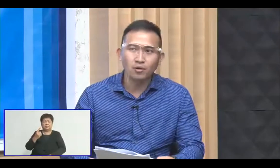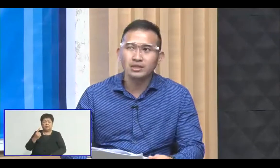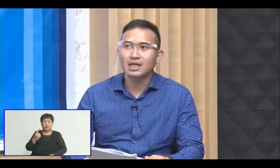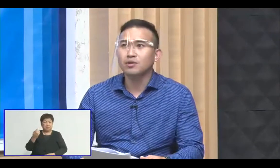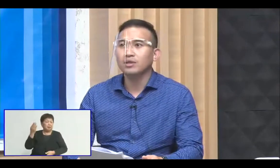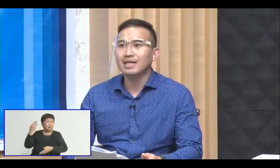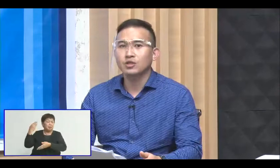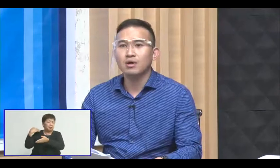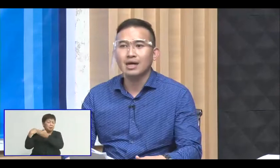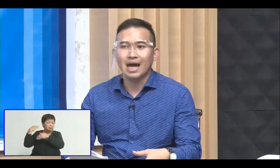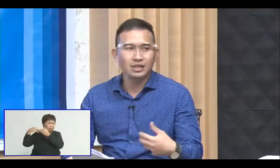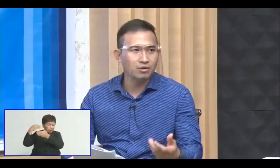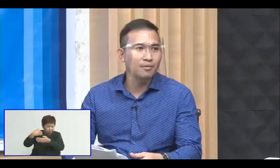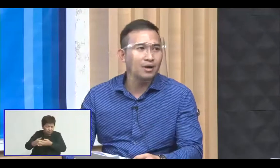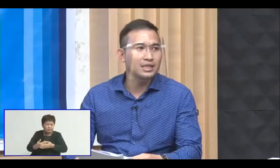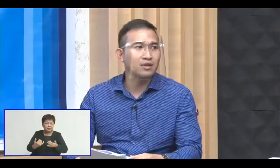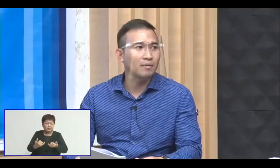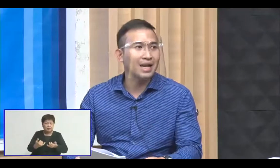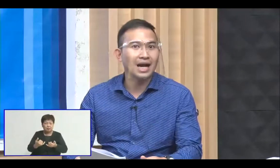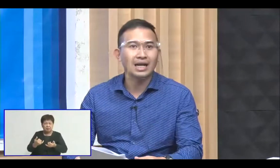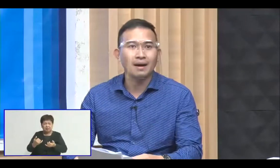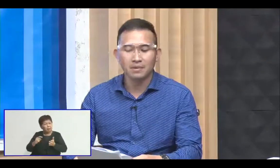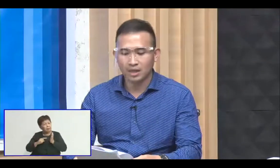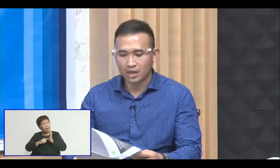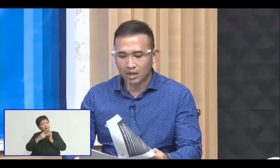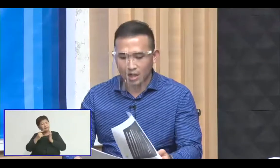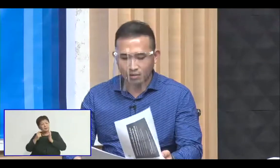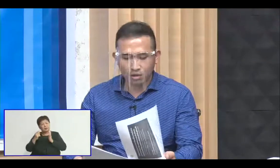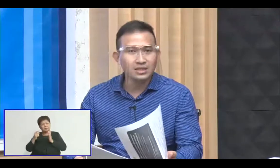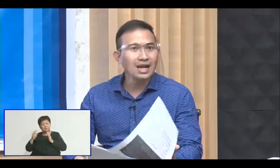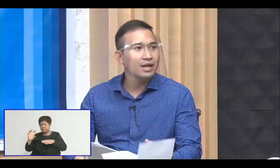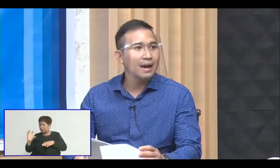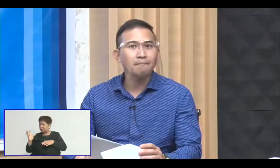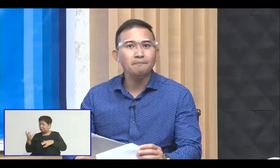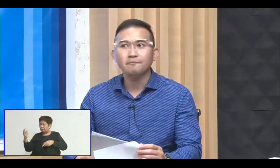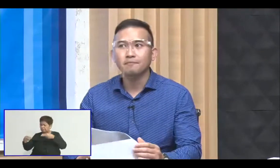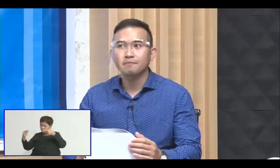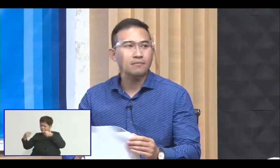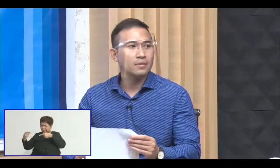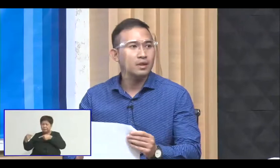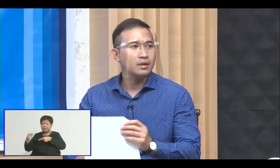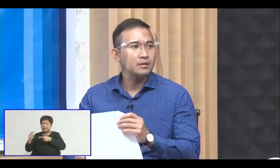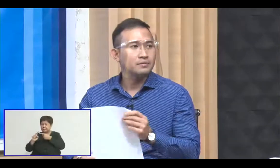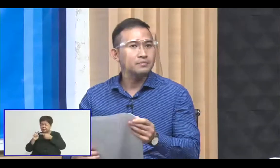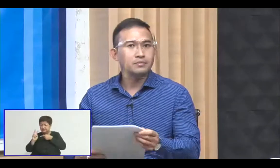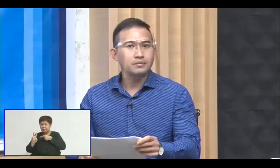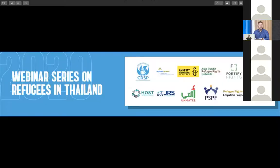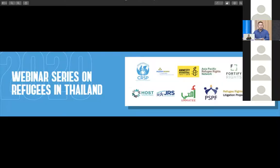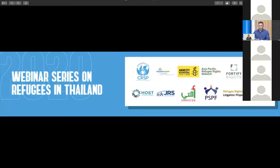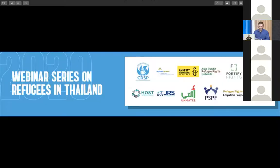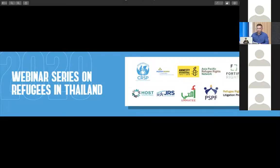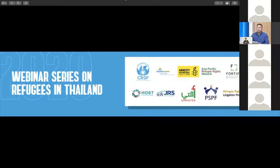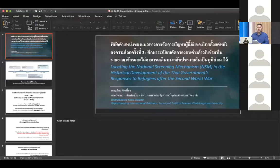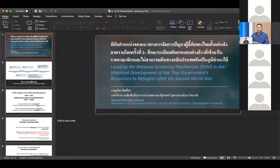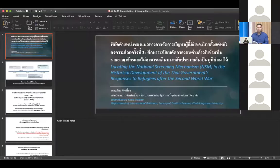ครับโดยจะเริ่มต้นตั้งแต่ช่วงหลังสงครามโลกครั้งที่สอง ขอสไลด์สิครับ after the World